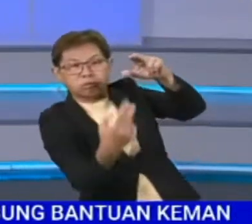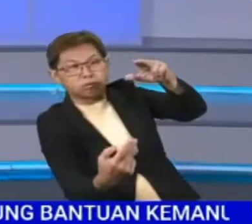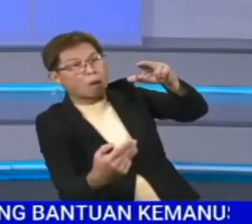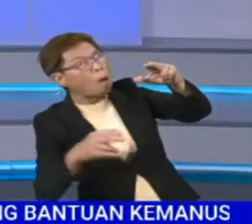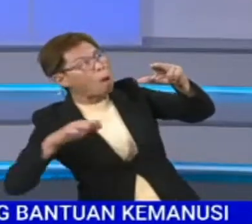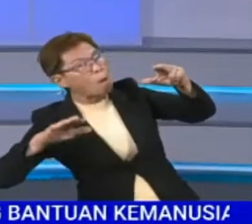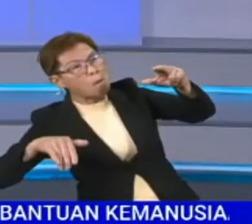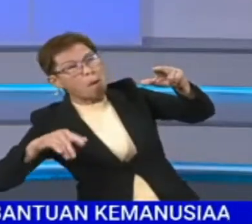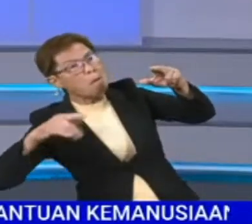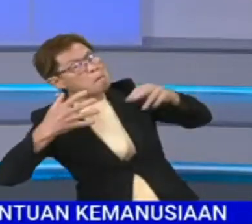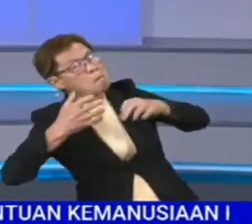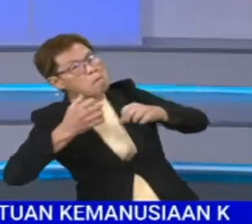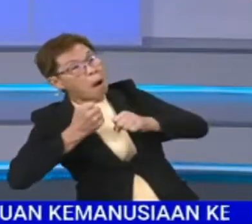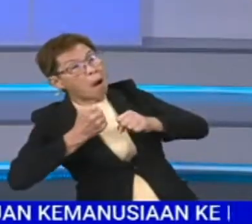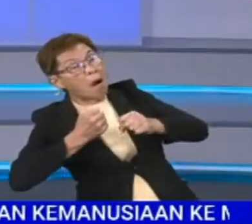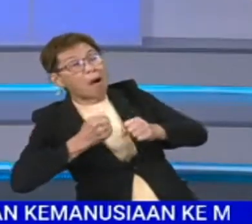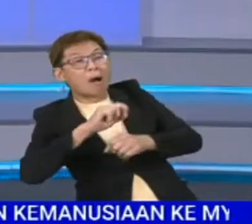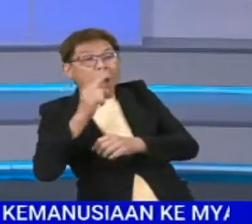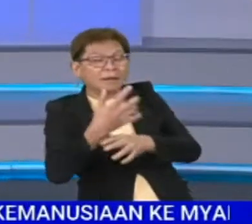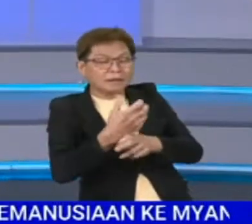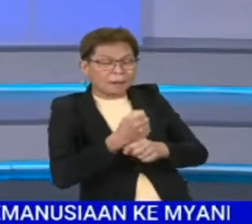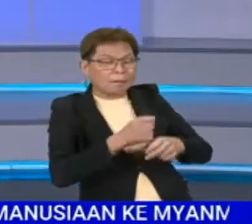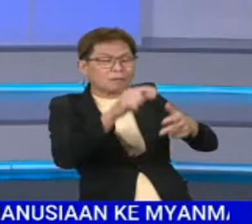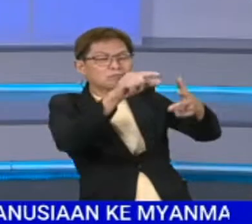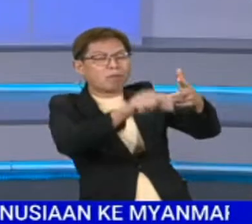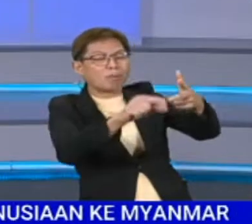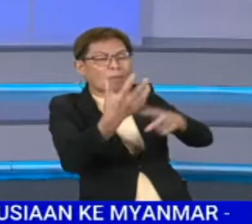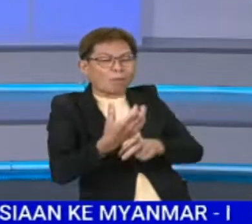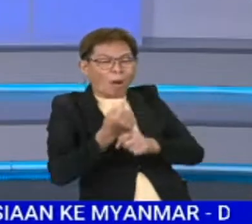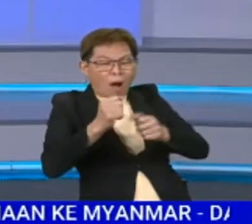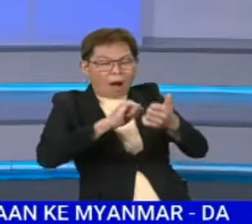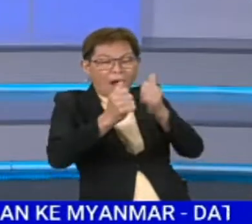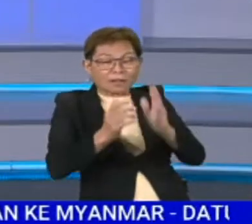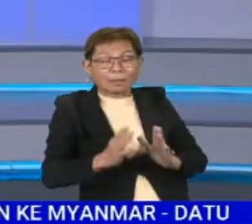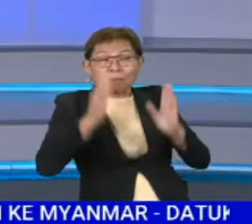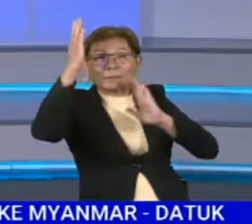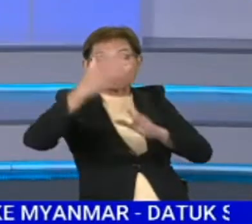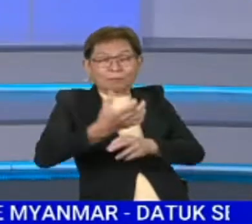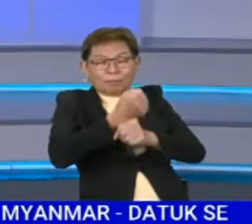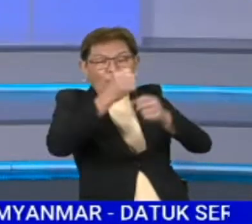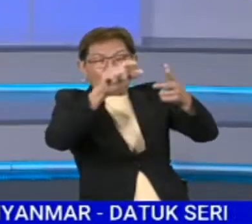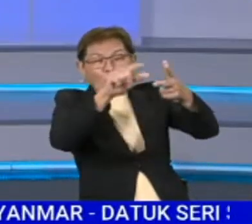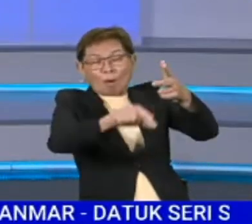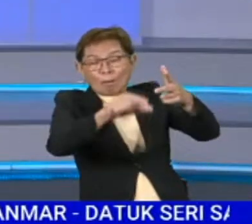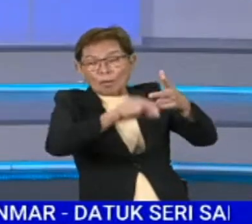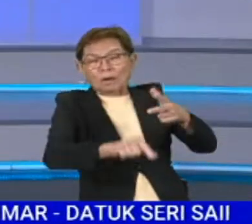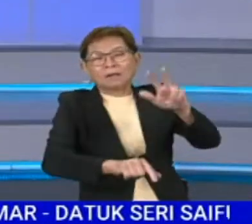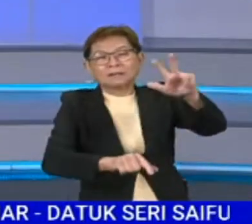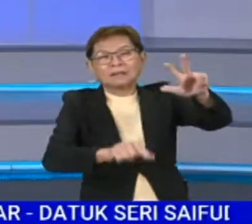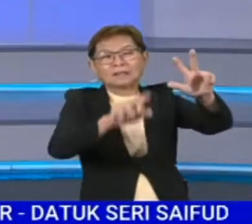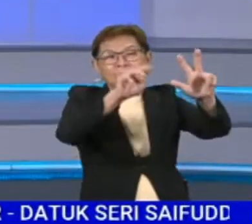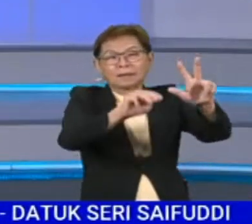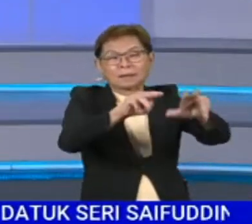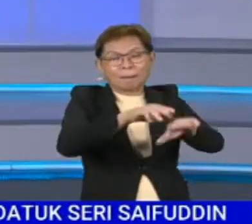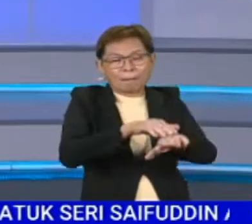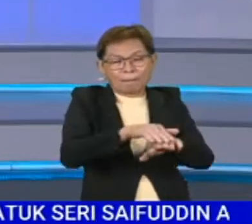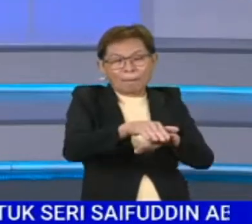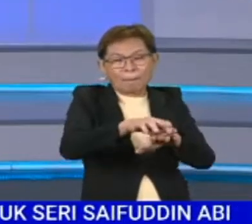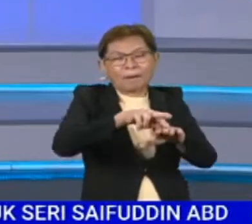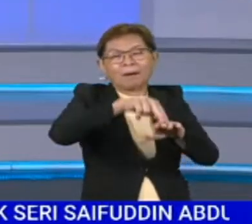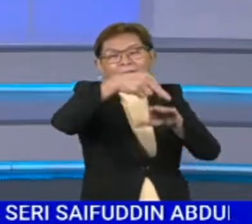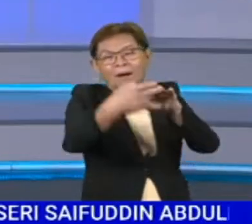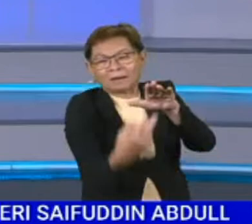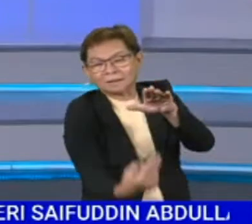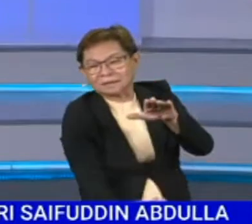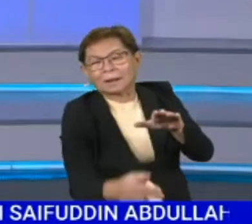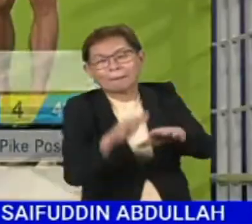lagi belum pai apabila hanya Gangsa berjaya dimenangi atlet dalam acara tiga mite padahal campuran tepung tadi